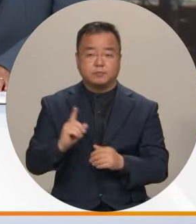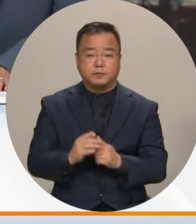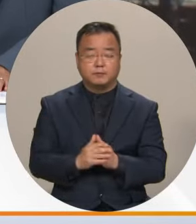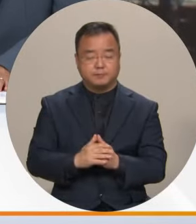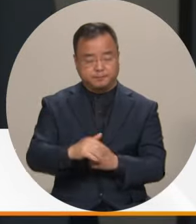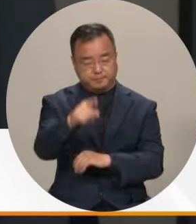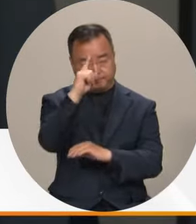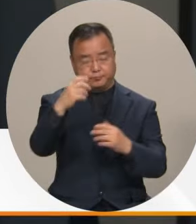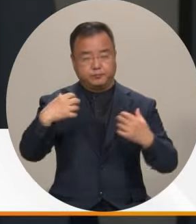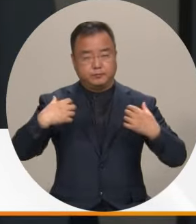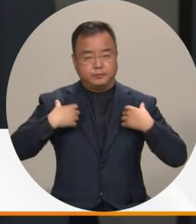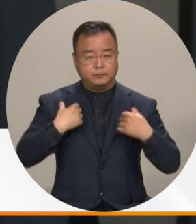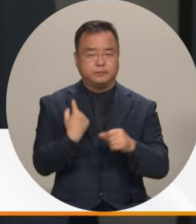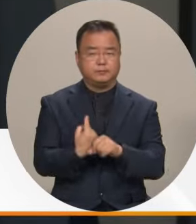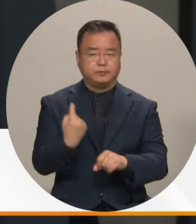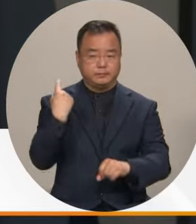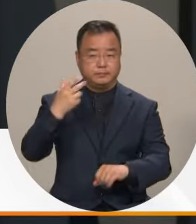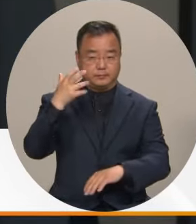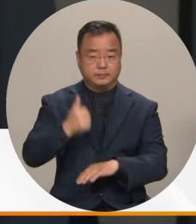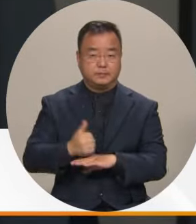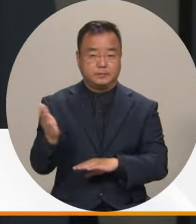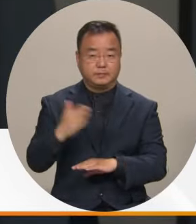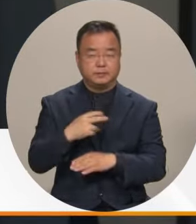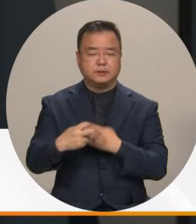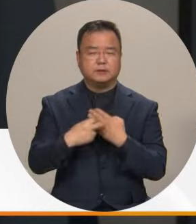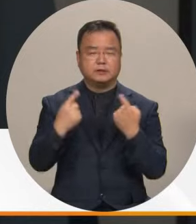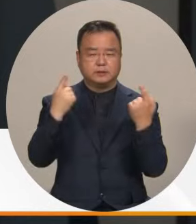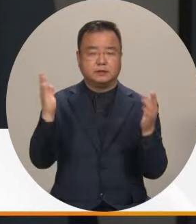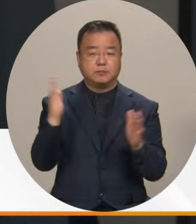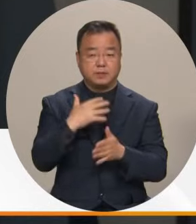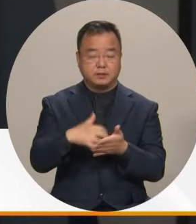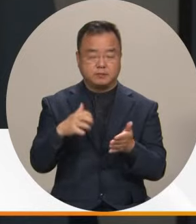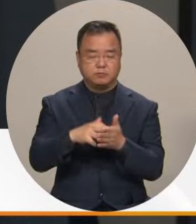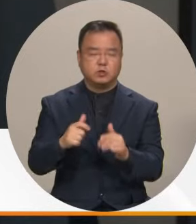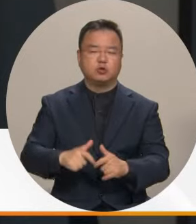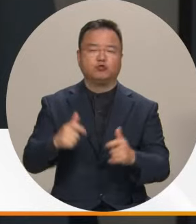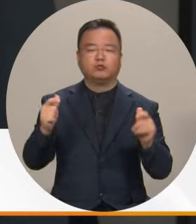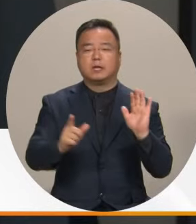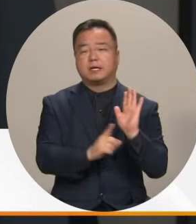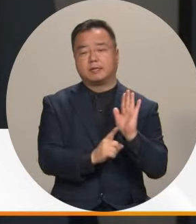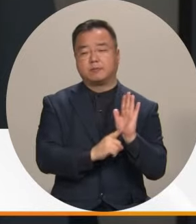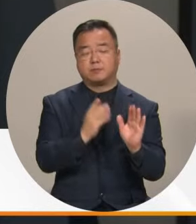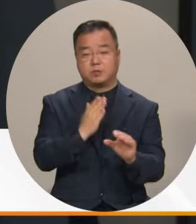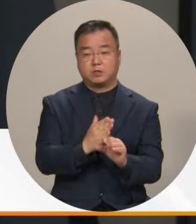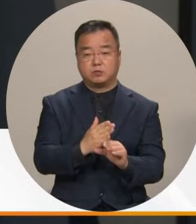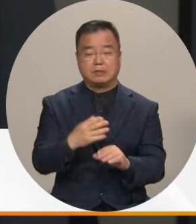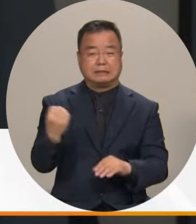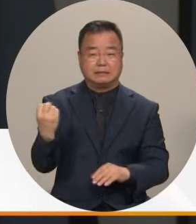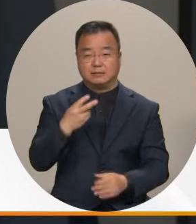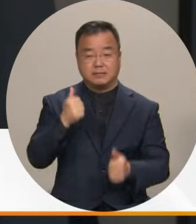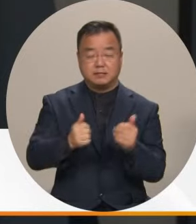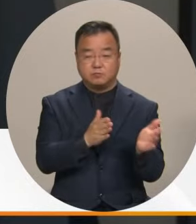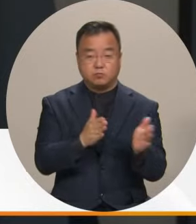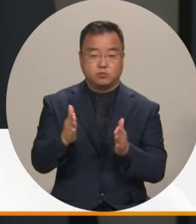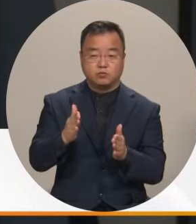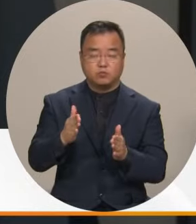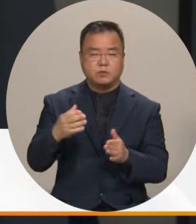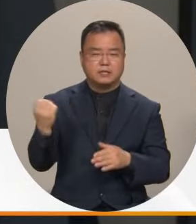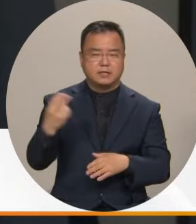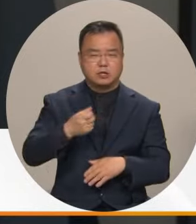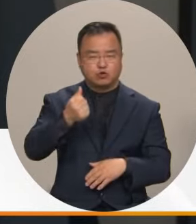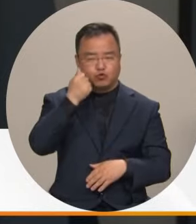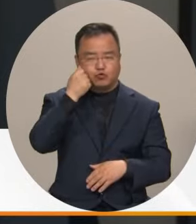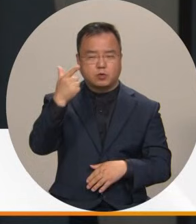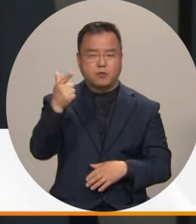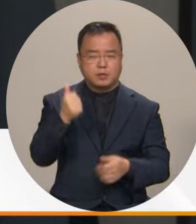정부가 지난해 말부터 계속 이제 의대 증원을 띄우면서이 재수나 또 반수의 뛰어들었던 수험생들이 상당히 많이